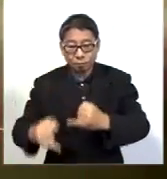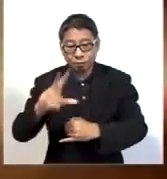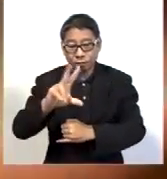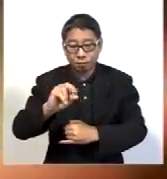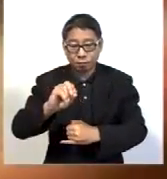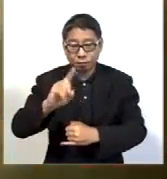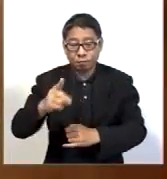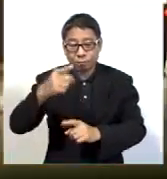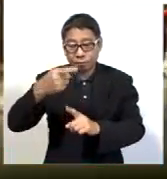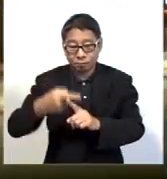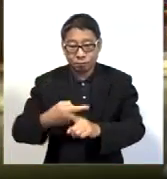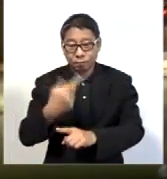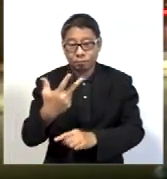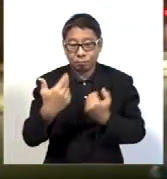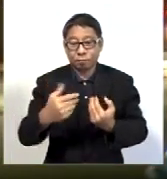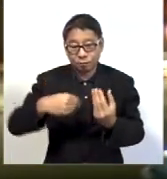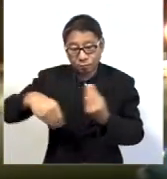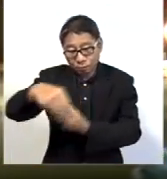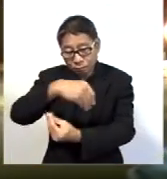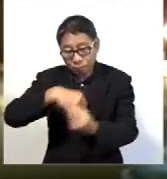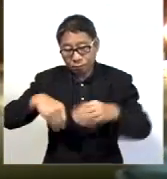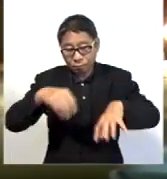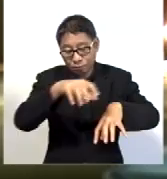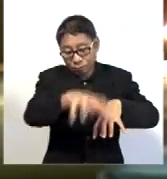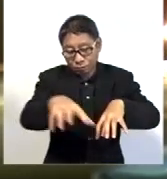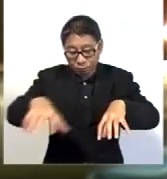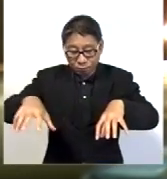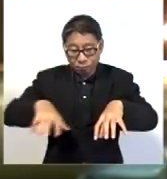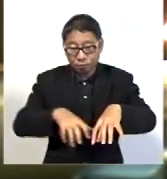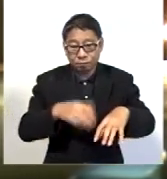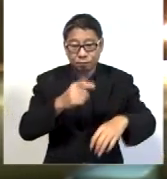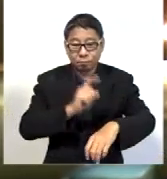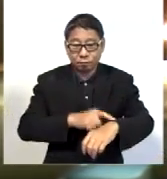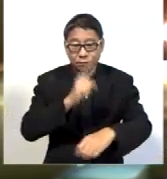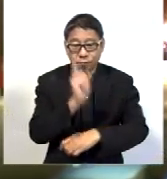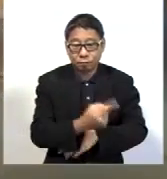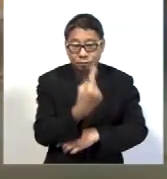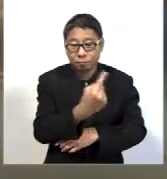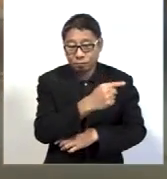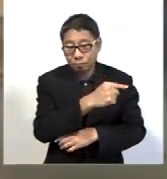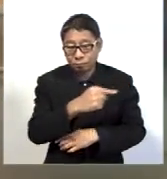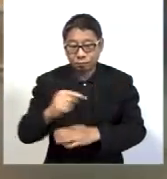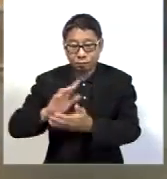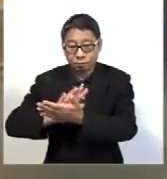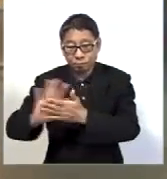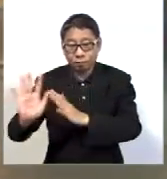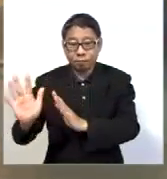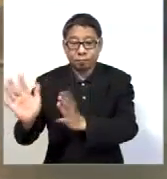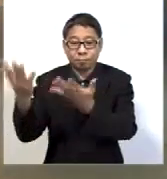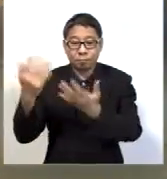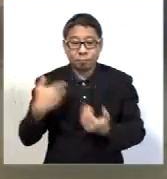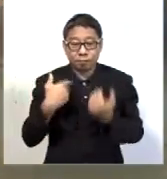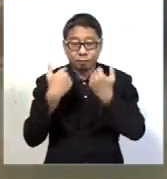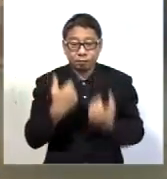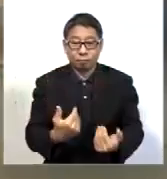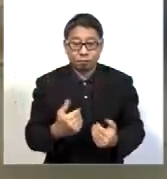ที่31มีนาคมนี้นะคะหมุนเวียนเปลี่ยนสถานที่ไม่ซ้ำจุดตั้งแต่เวลาตีหนึ่งจนกว่าจะแล้วเสร็จภารกิจ